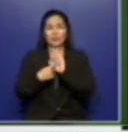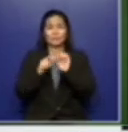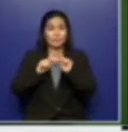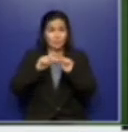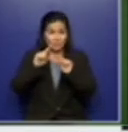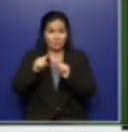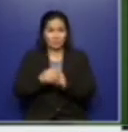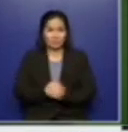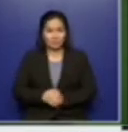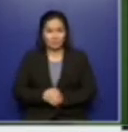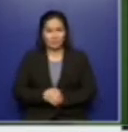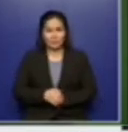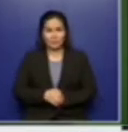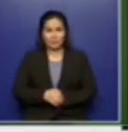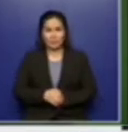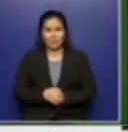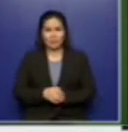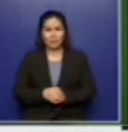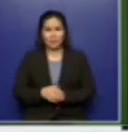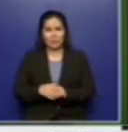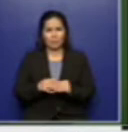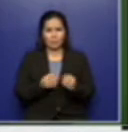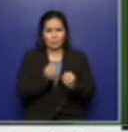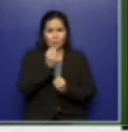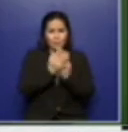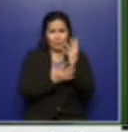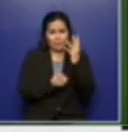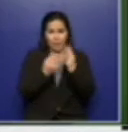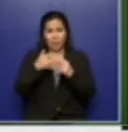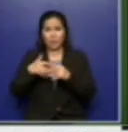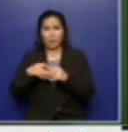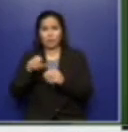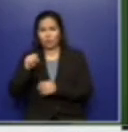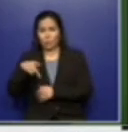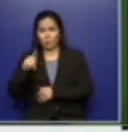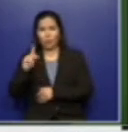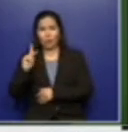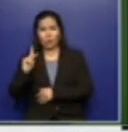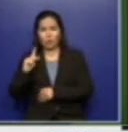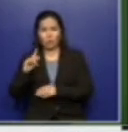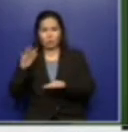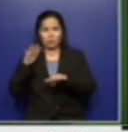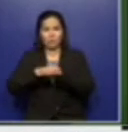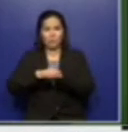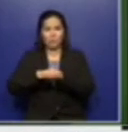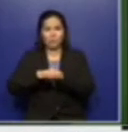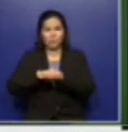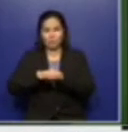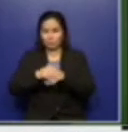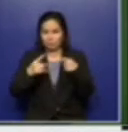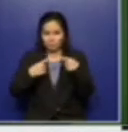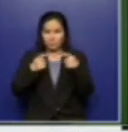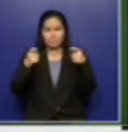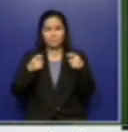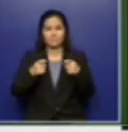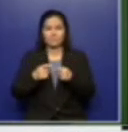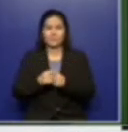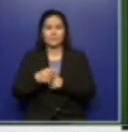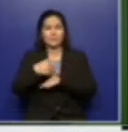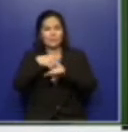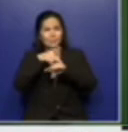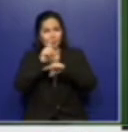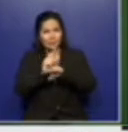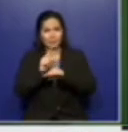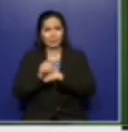การประกาศเขตทับซ้อนระหว่างป่าไม้กับสปก.ท่านประธานที่เคารพจ